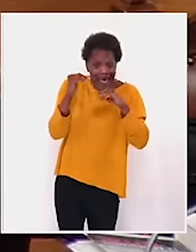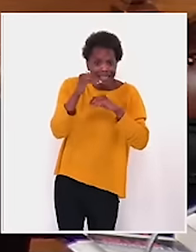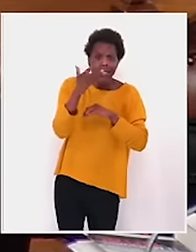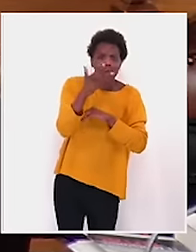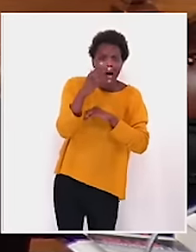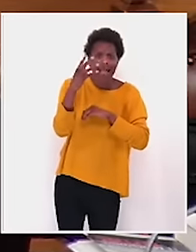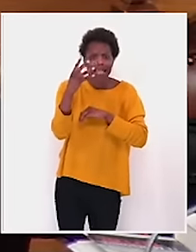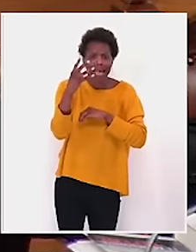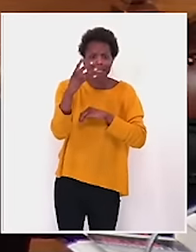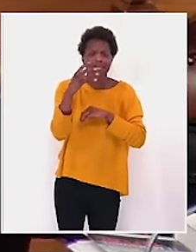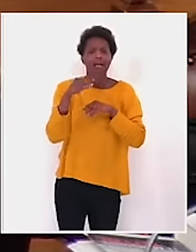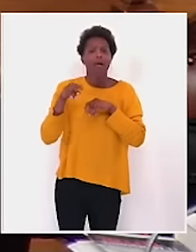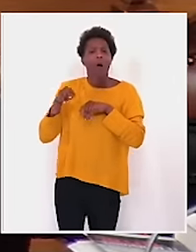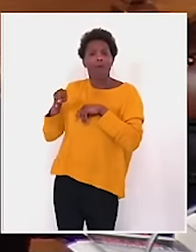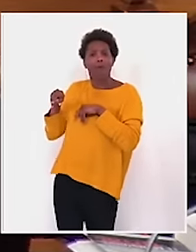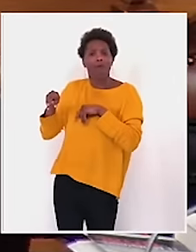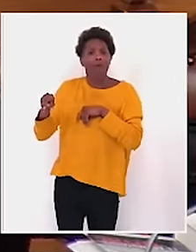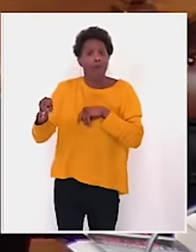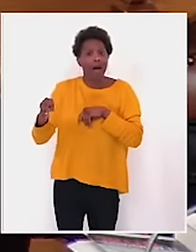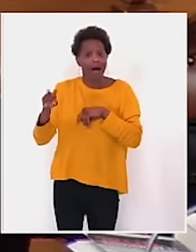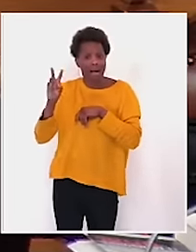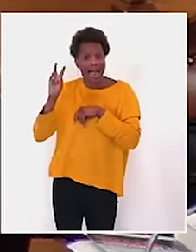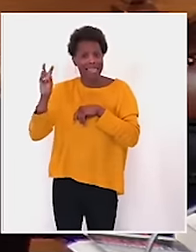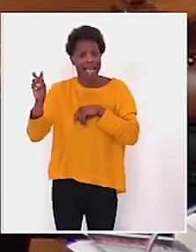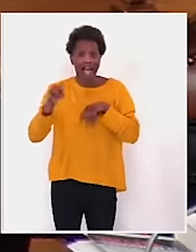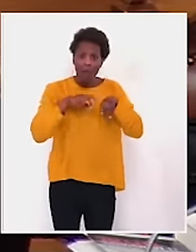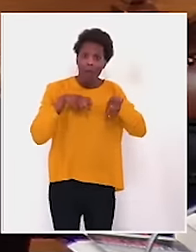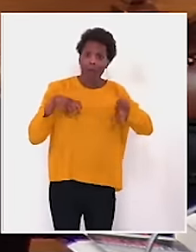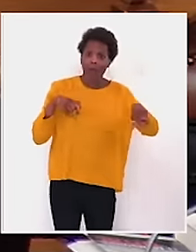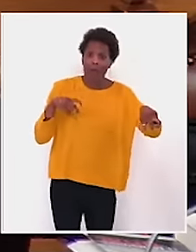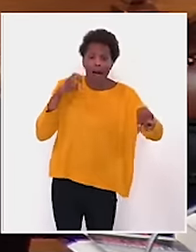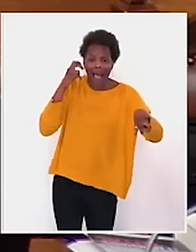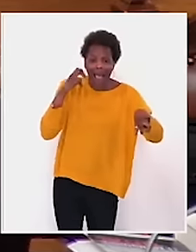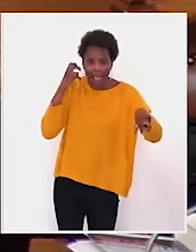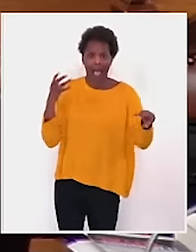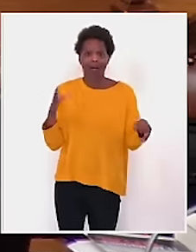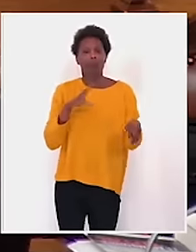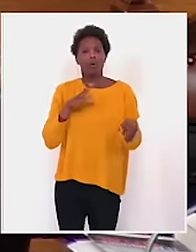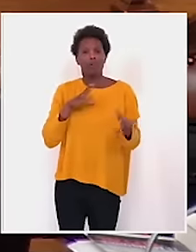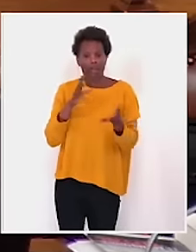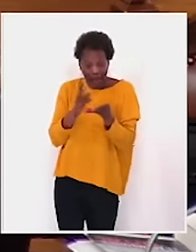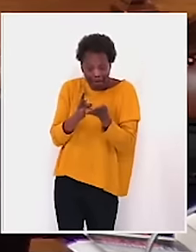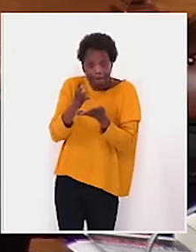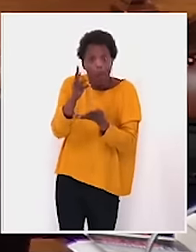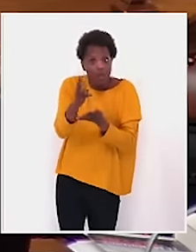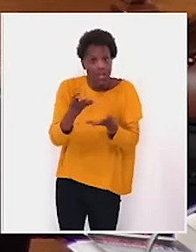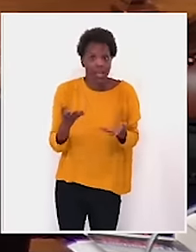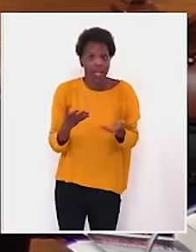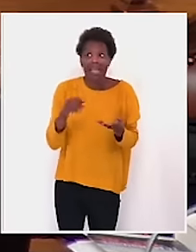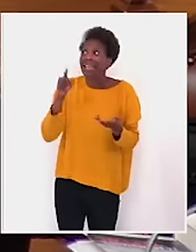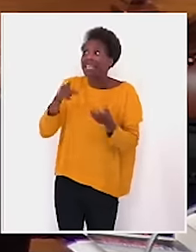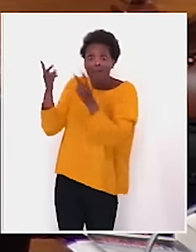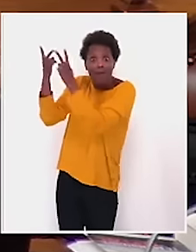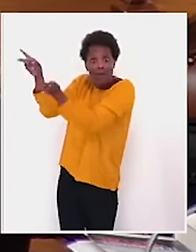et à côté de la voie des chemins de fer. Et en fait, ils ont un projet qui demande qu'à ce que la collectivité le valide,